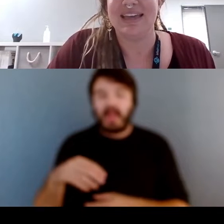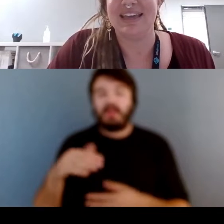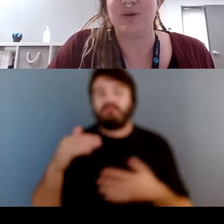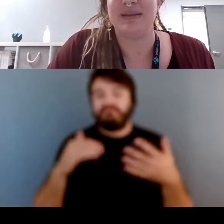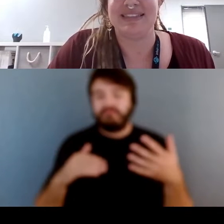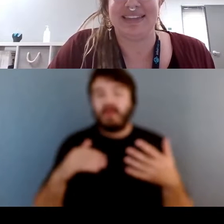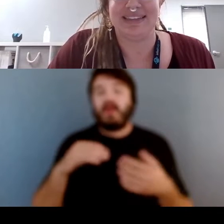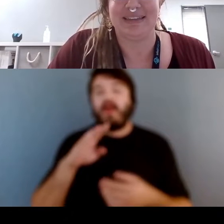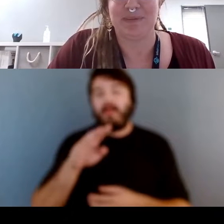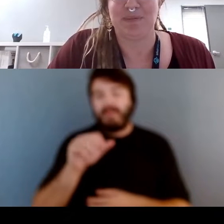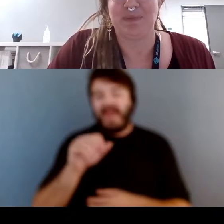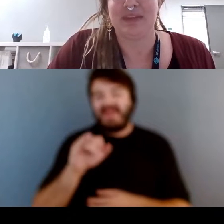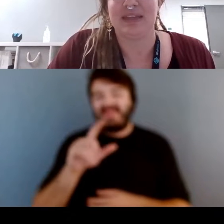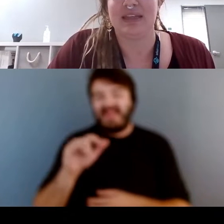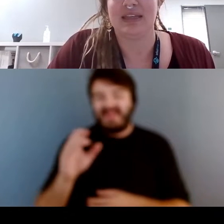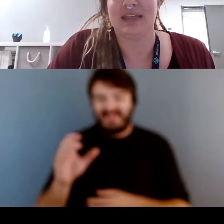et le basilic.